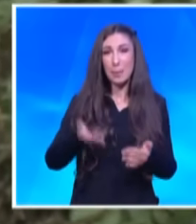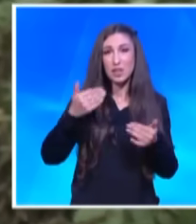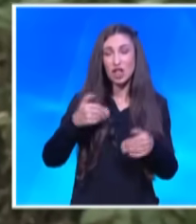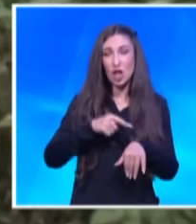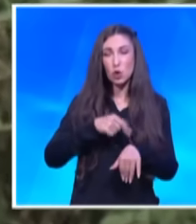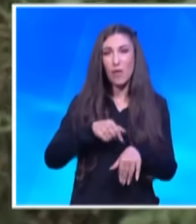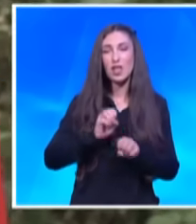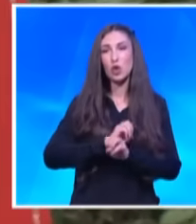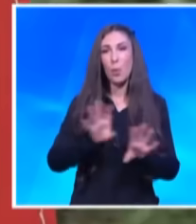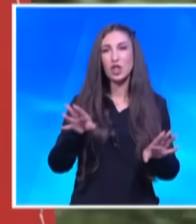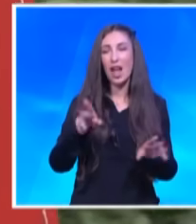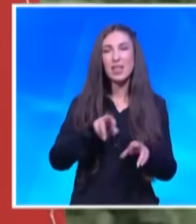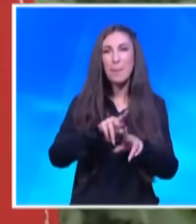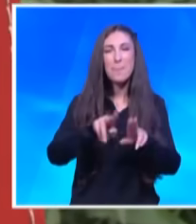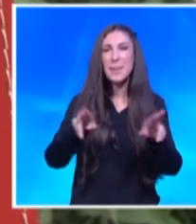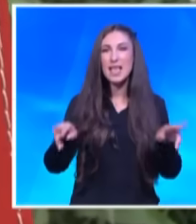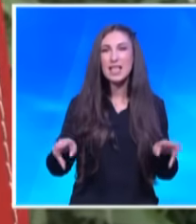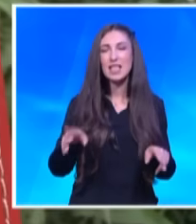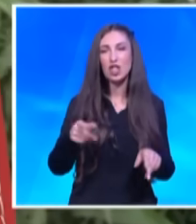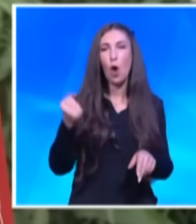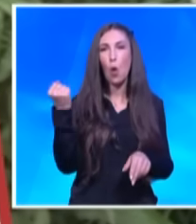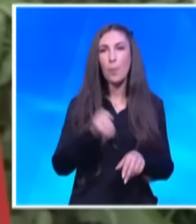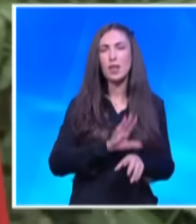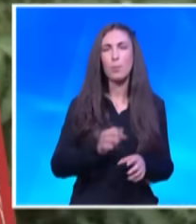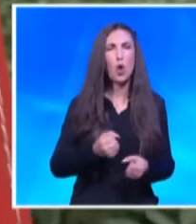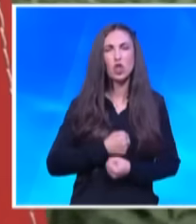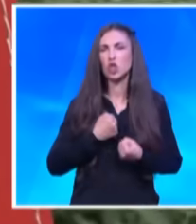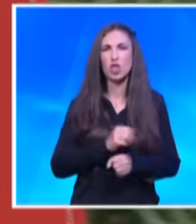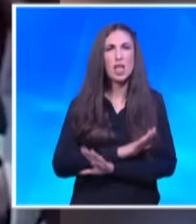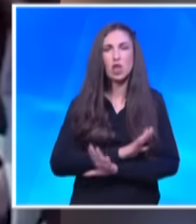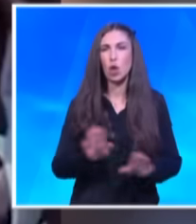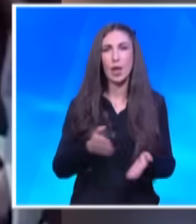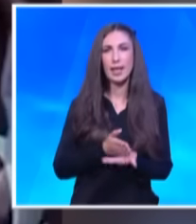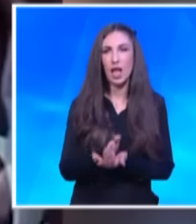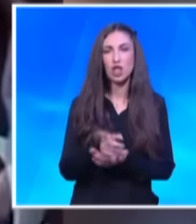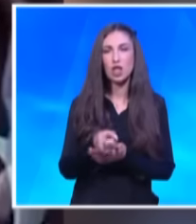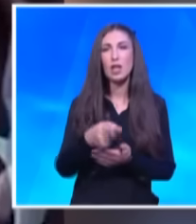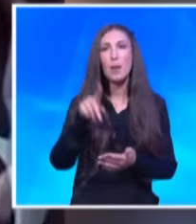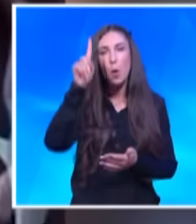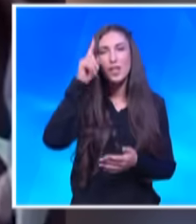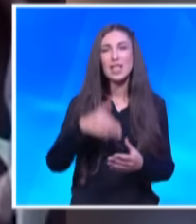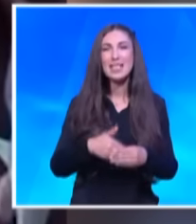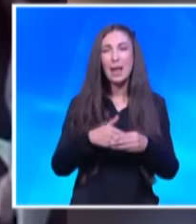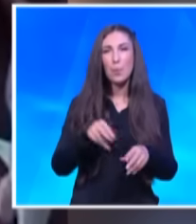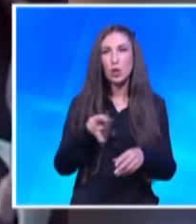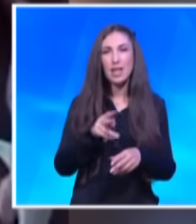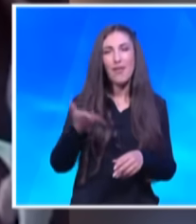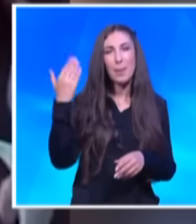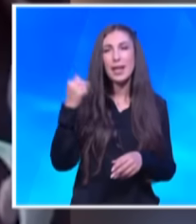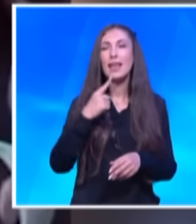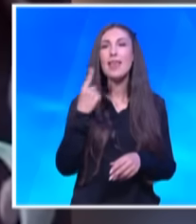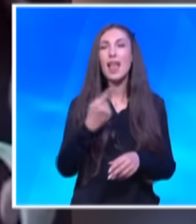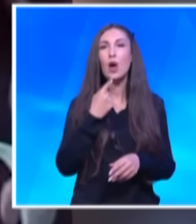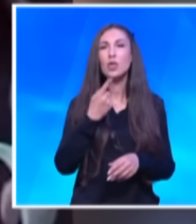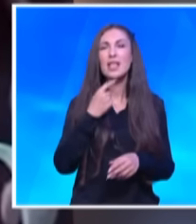от полицията съобщават на близките, че е убита по особено жесток начин. Момичето се запознава с извършителя преди година